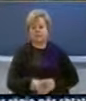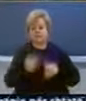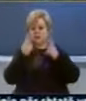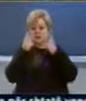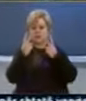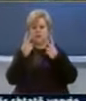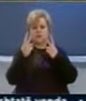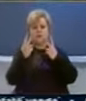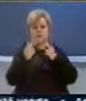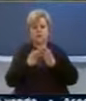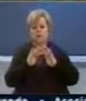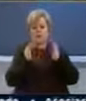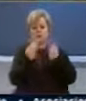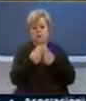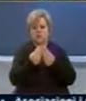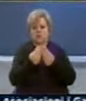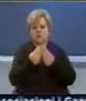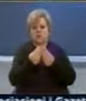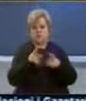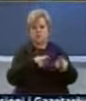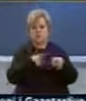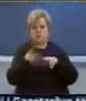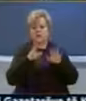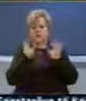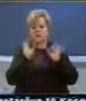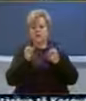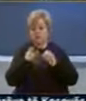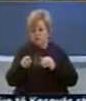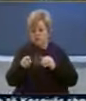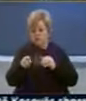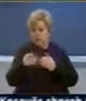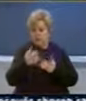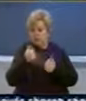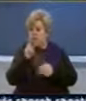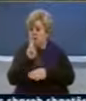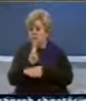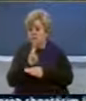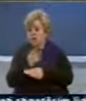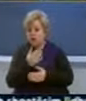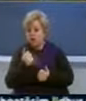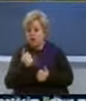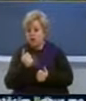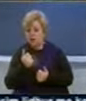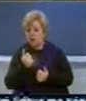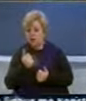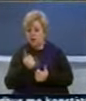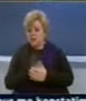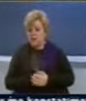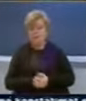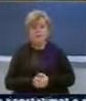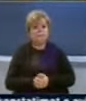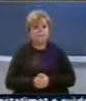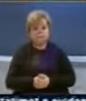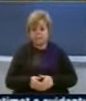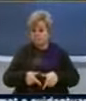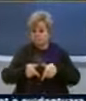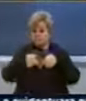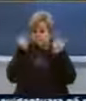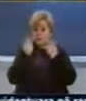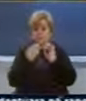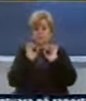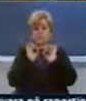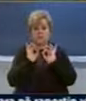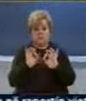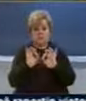të divizioni i gjykatës e apelit. Nëse këtu nuk kemi kujdes dhe nëse kjo nuk spjegohet njërën matë